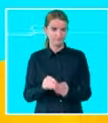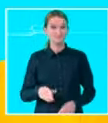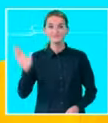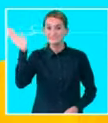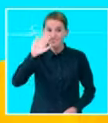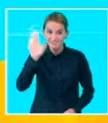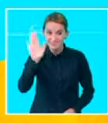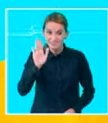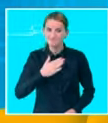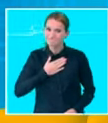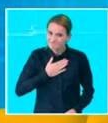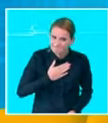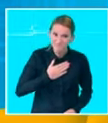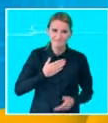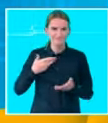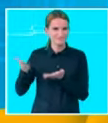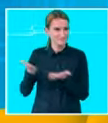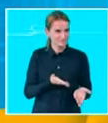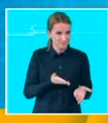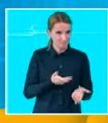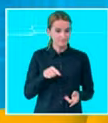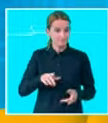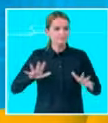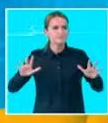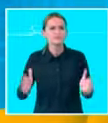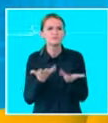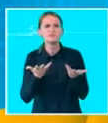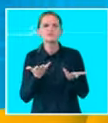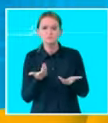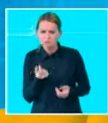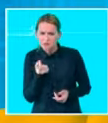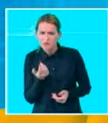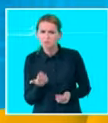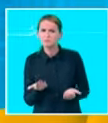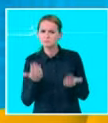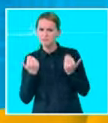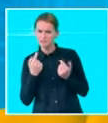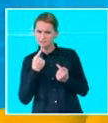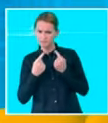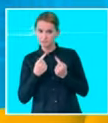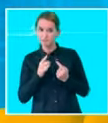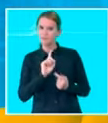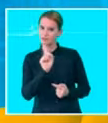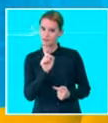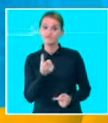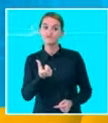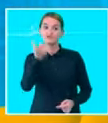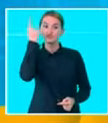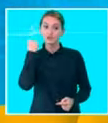ли да почнем нещо с извън предварително начертания сценарий? Вчера, снощи, по-скоро, когато ви се обадих, за да